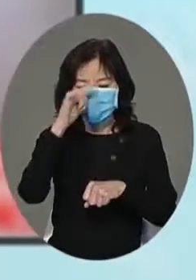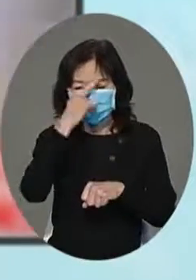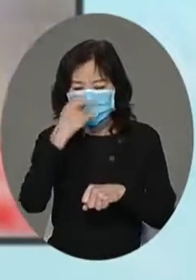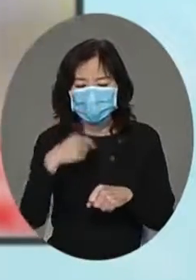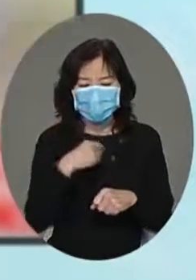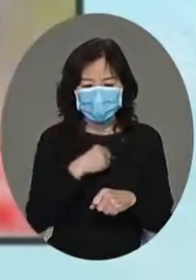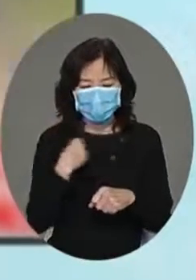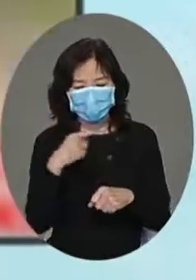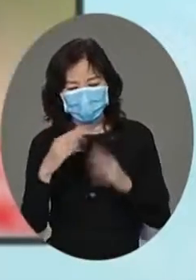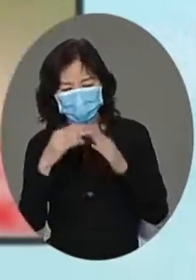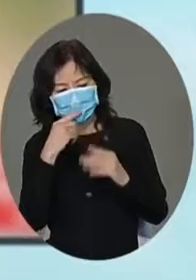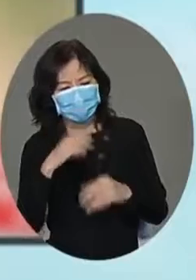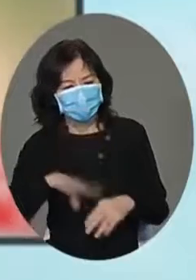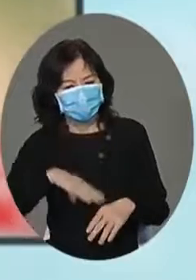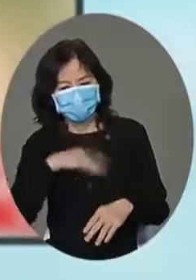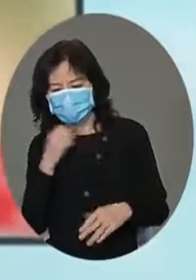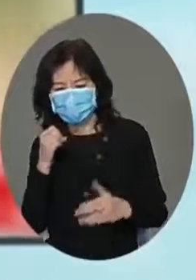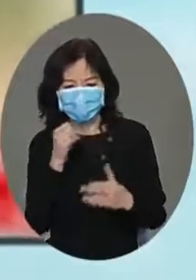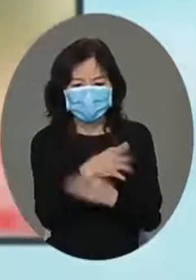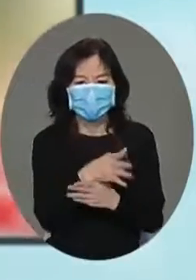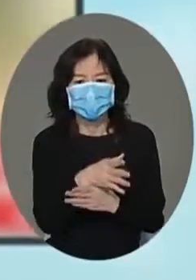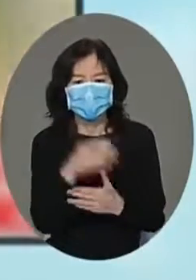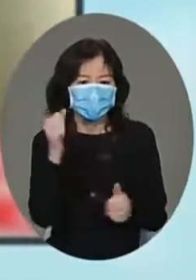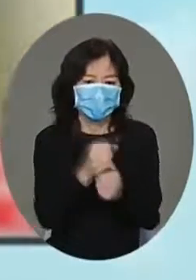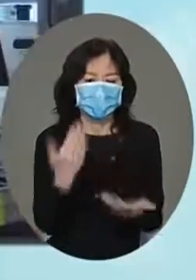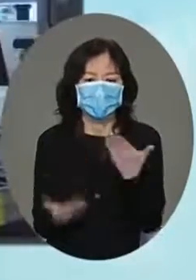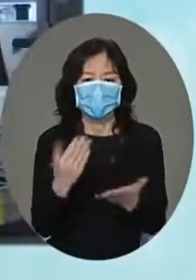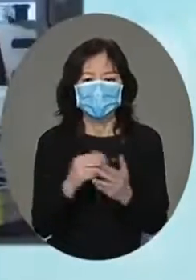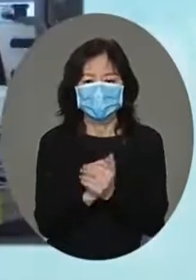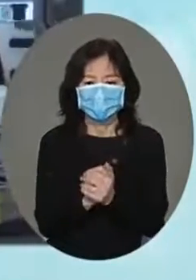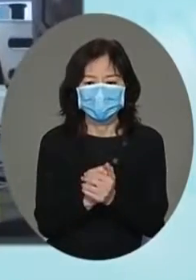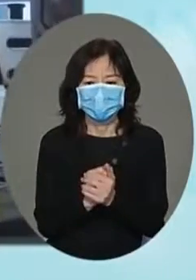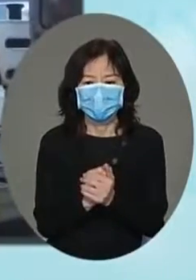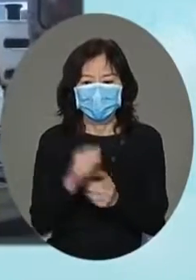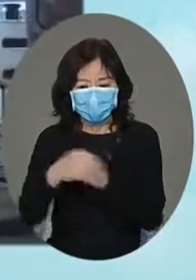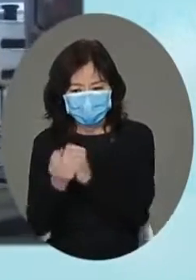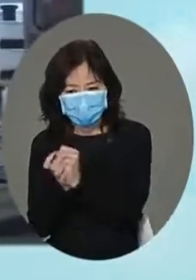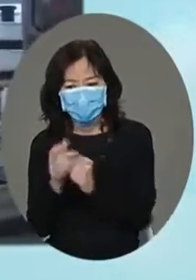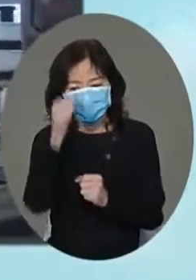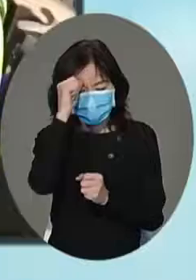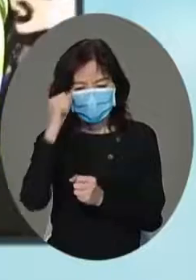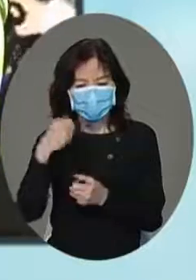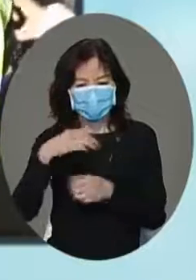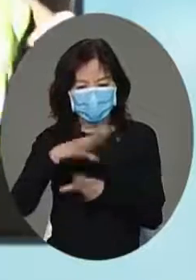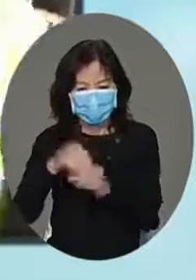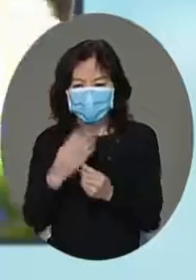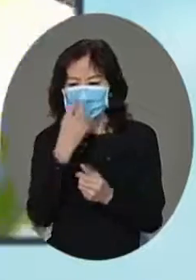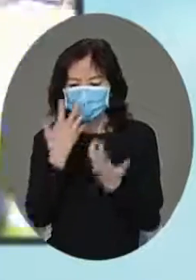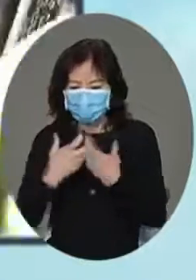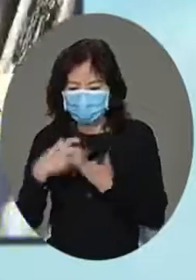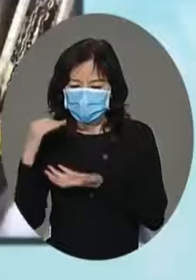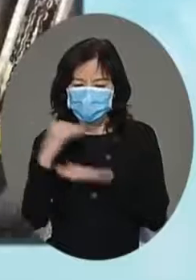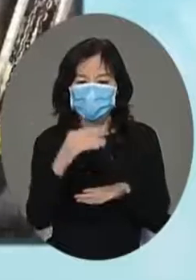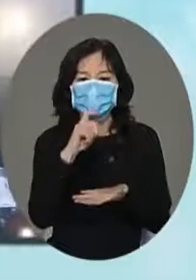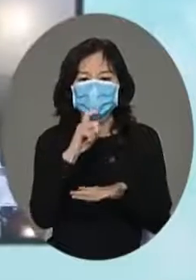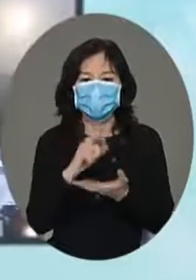据报成为家属发泄不满甚至袭击的对象。多国先后已经向印度提供包括氧气机等的医疗物